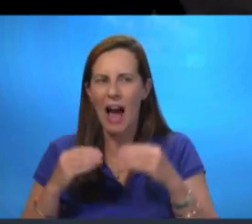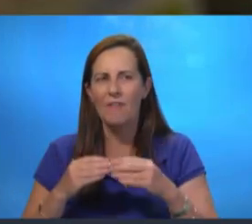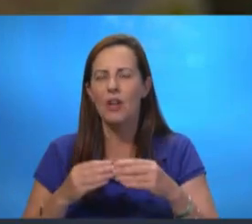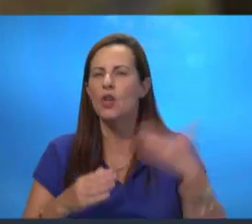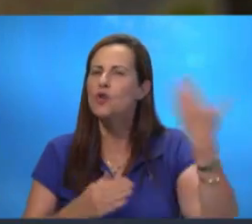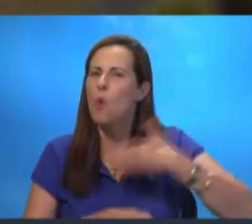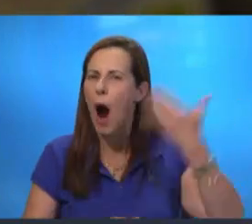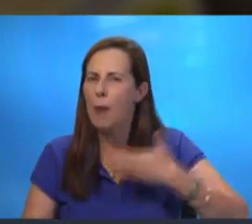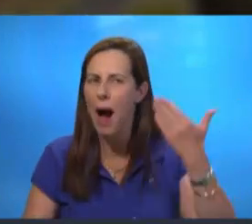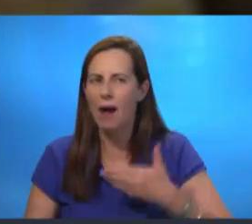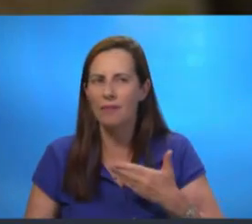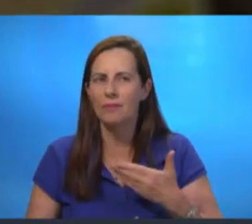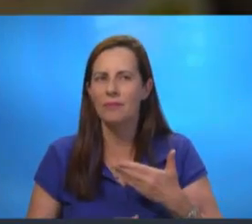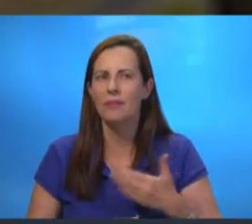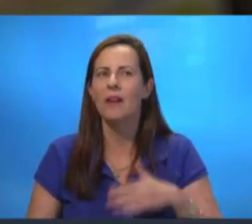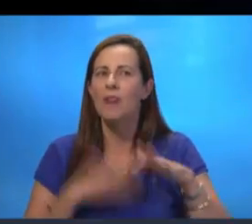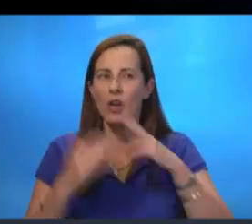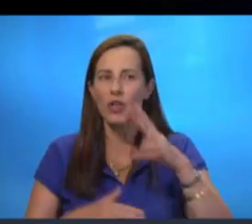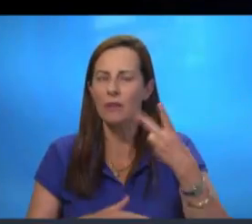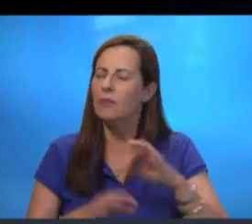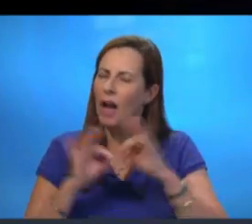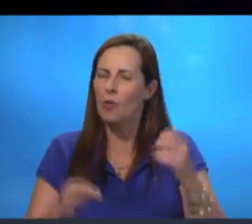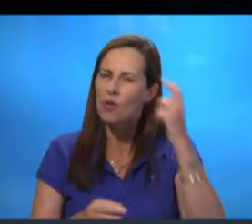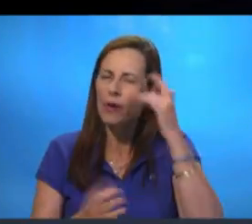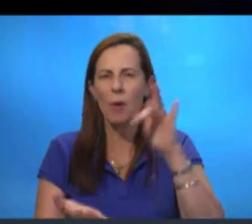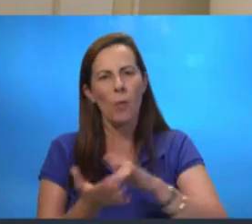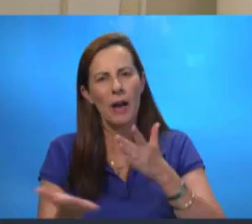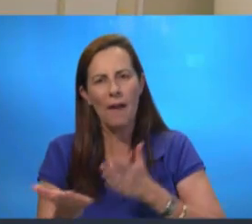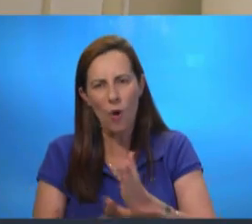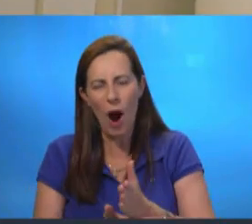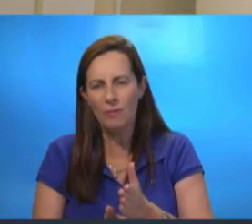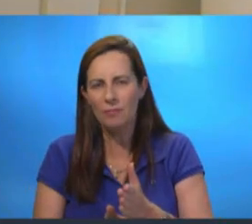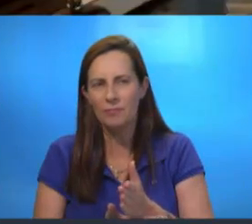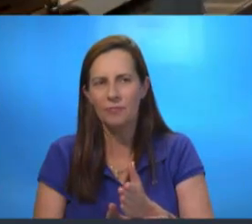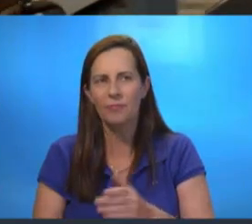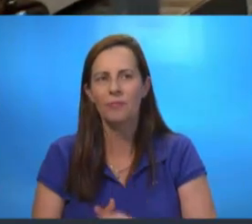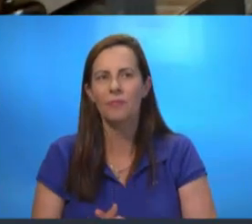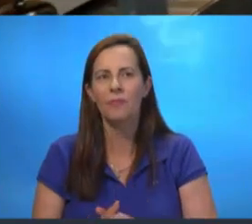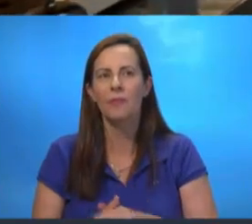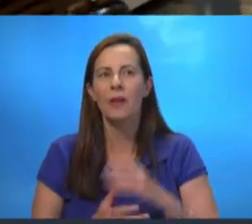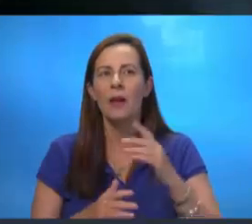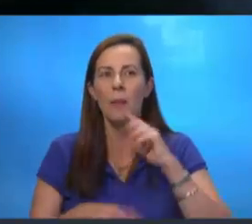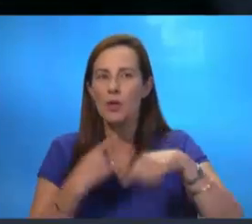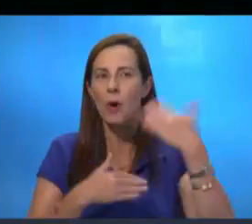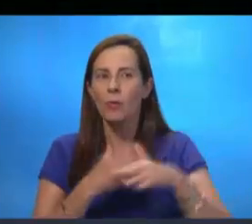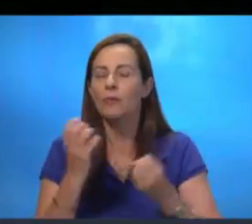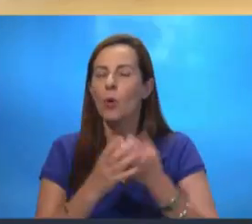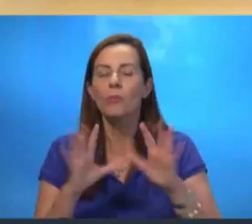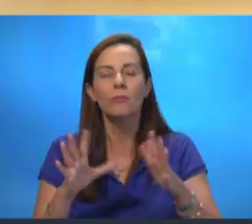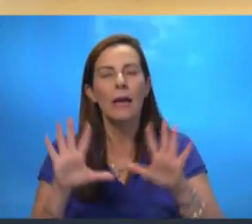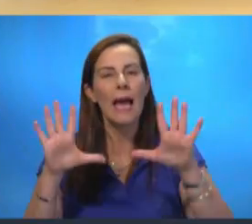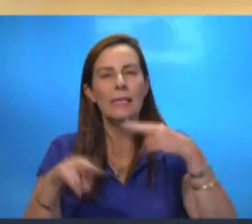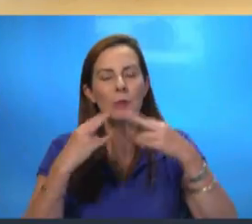בפיטה, ואחרי שנתיים התחלנו לחשוב על מקום קבוע. בשנים האחרונות נפתחו כ-10 מסעדות